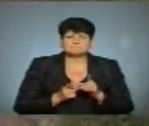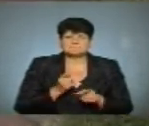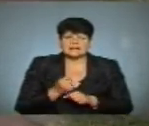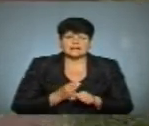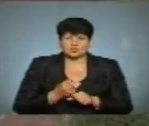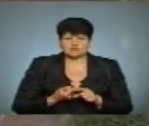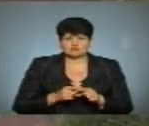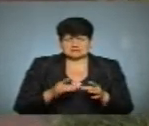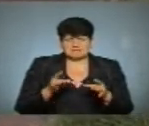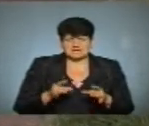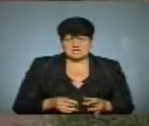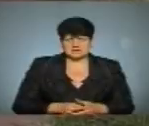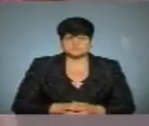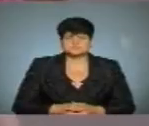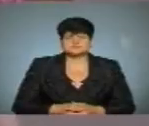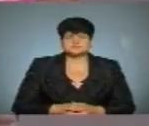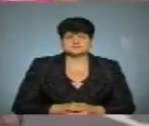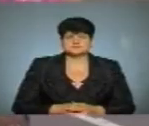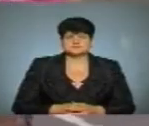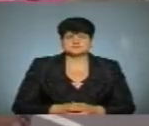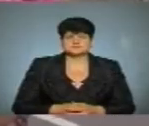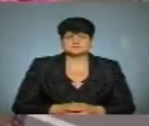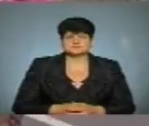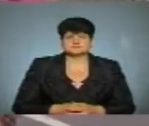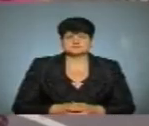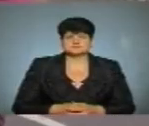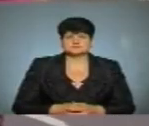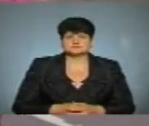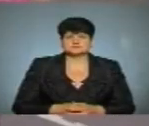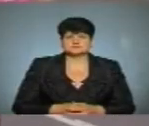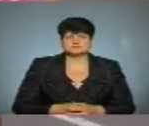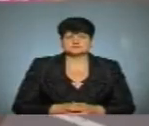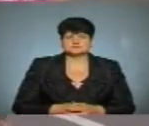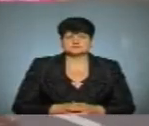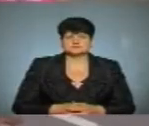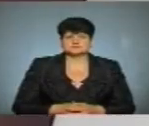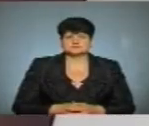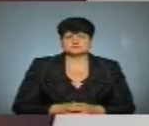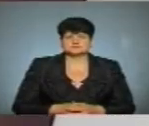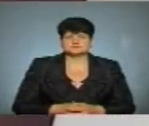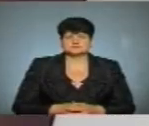пакети. Ірина Терлюк, Андрій Бодак. Новини на Суспільному. Тернопіль.